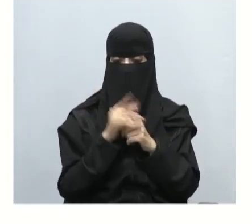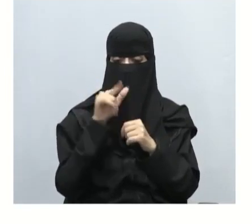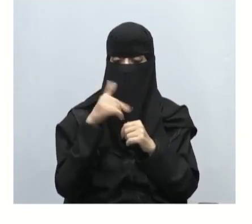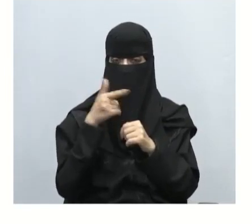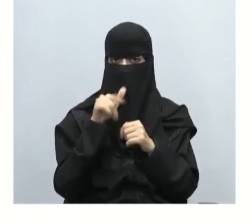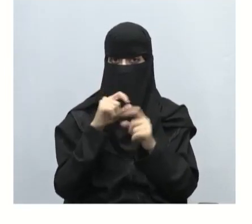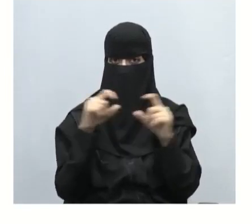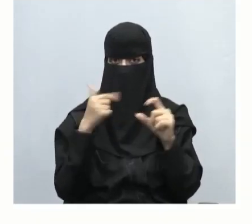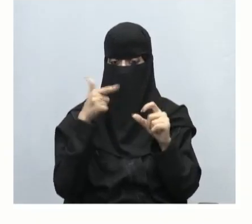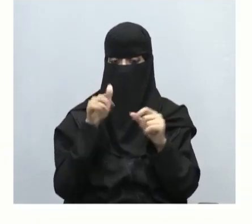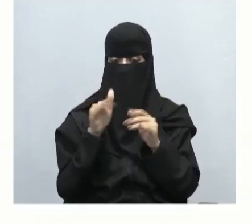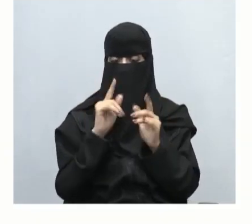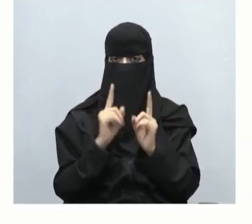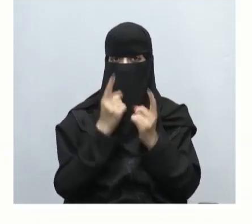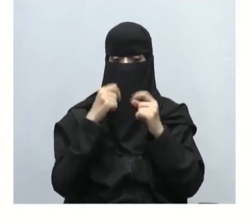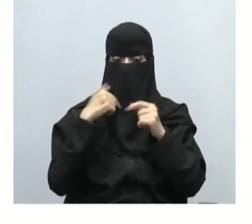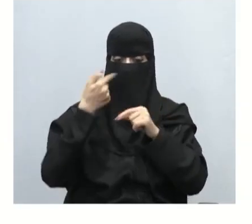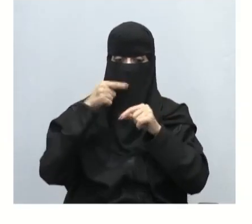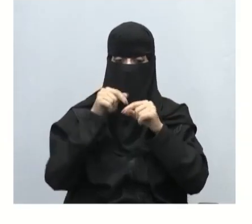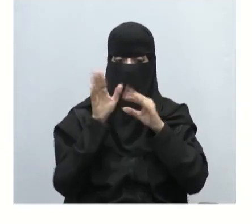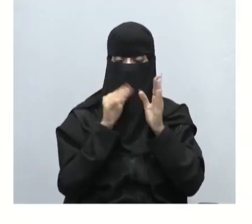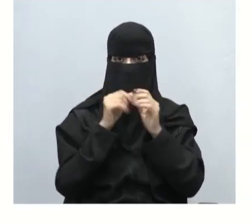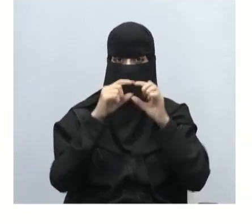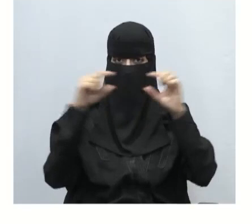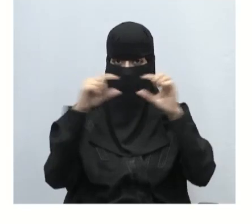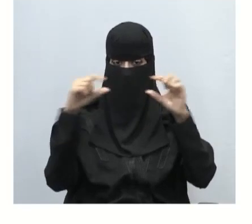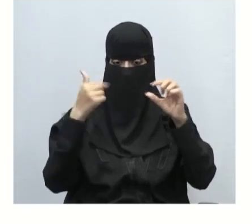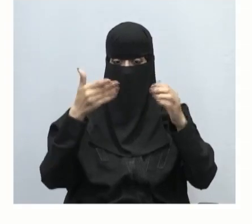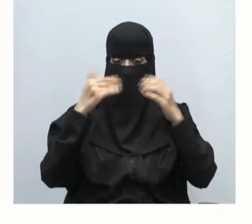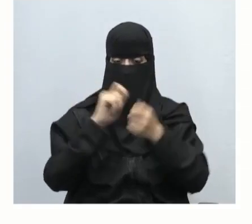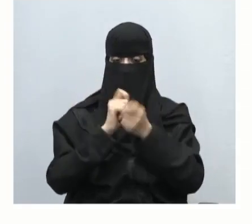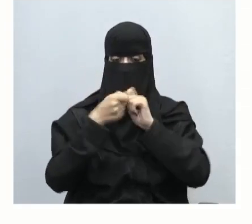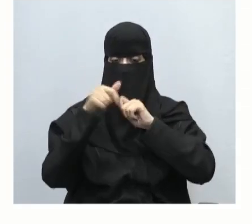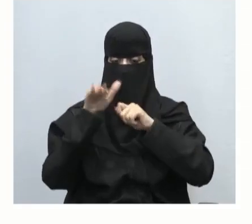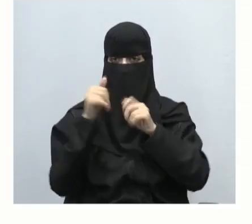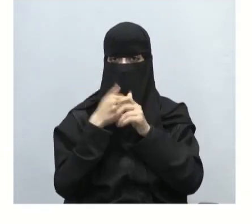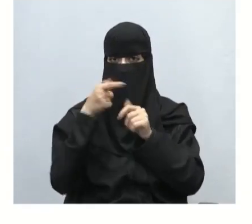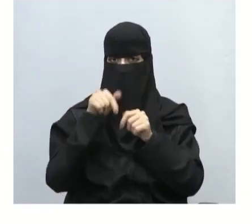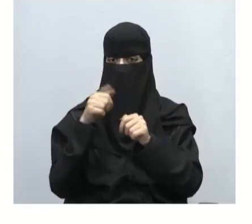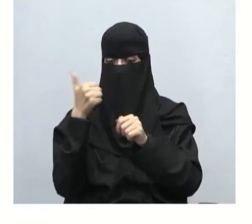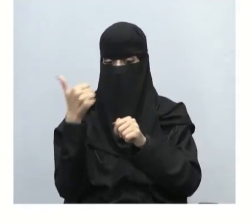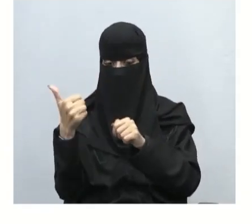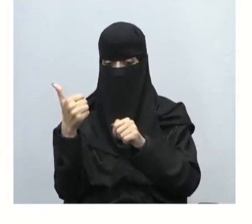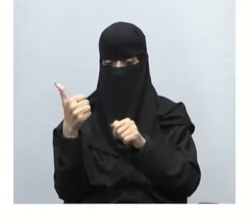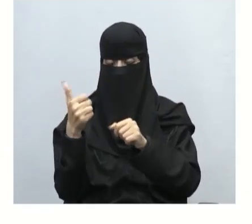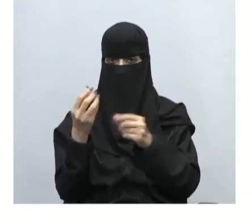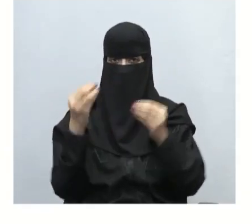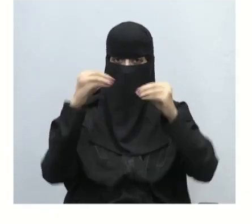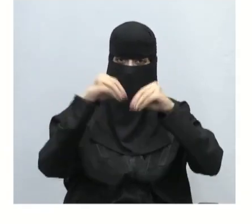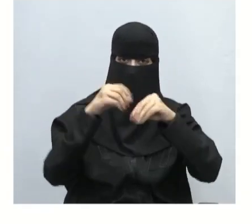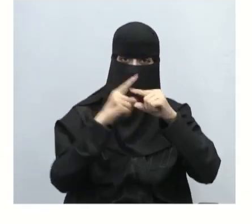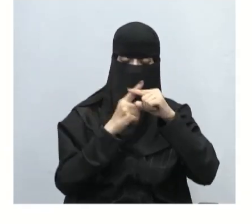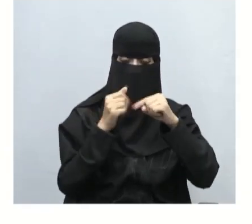قيمه هذه العباره نعم نستخدم خاصيه الابدال لدينا 6ه مضافا اليها سالب